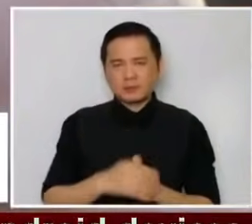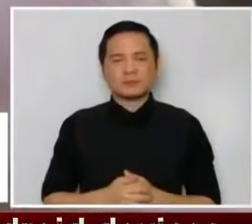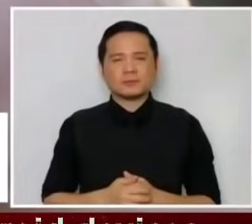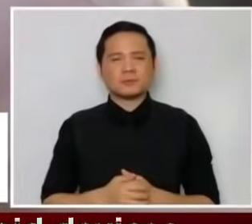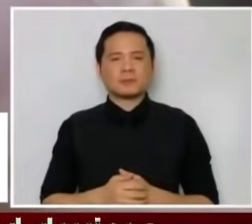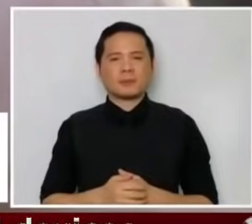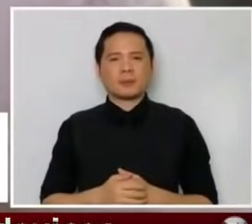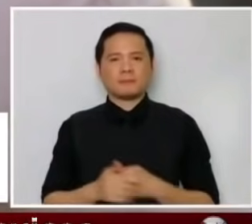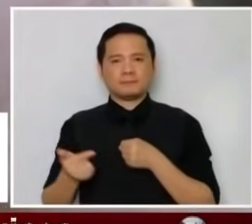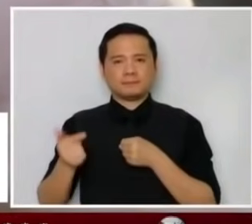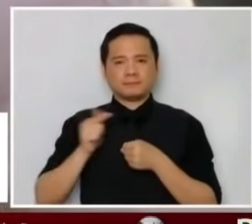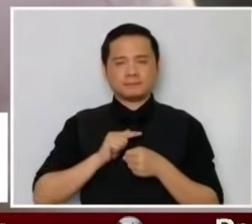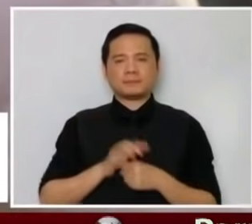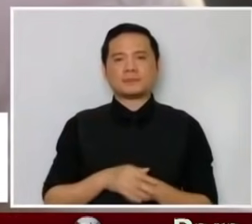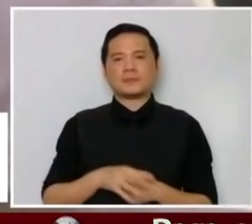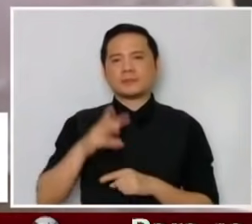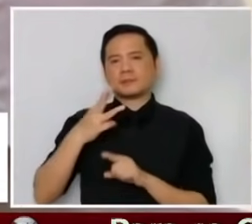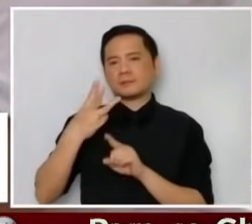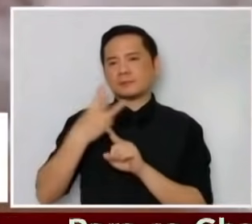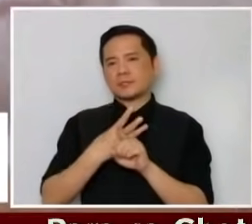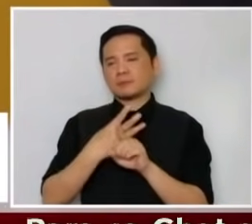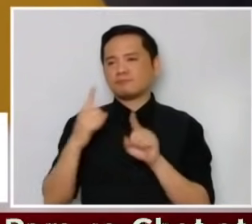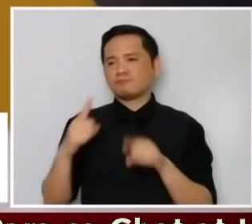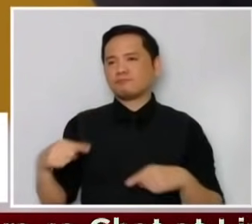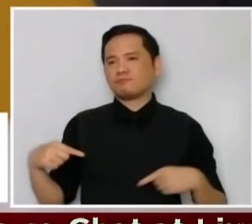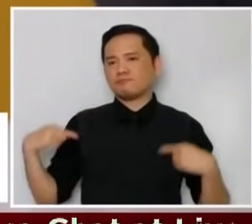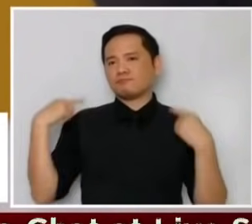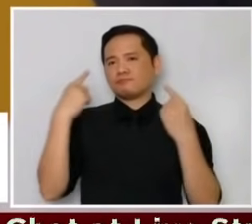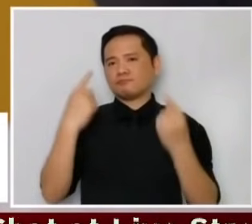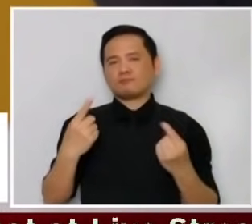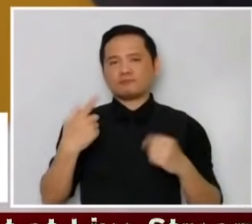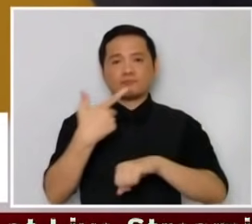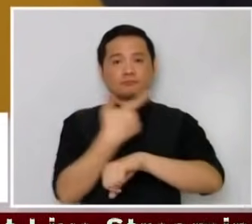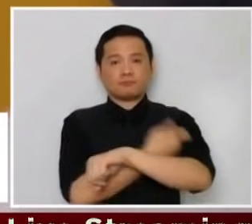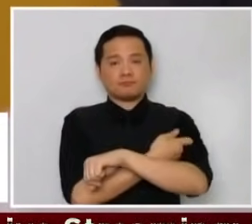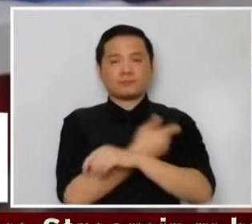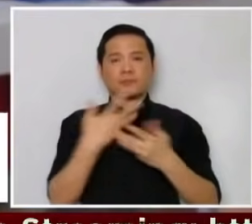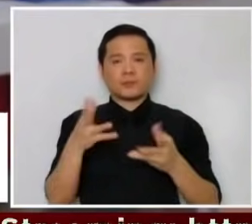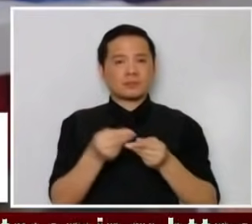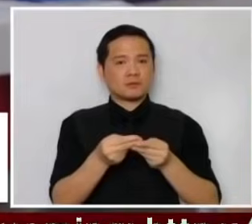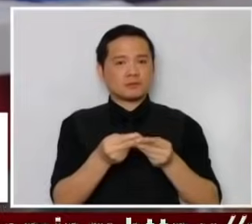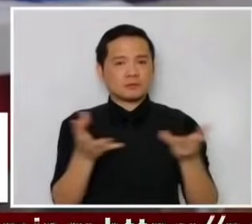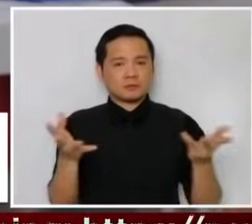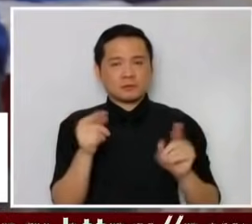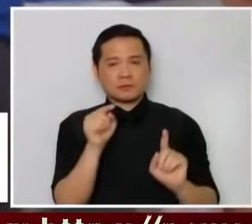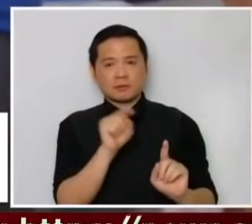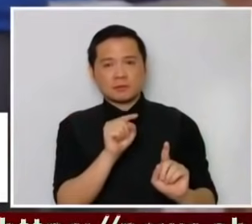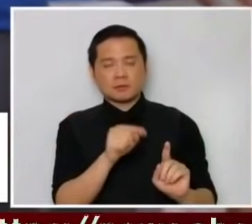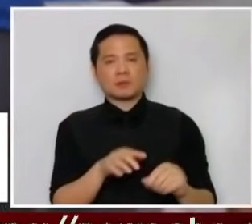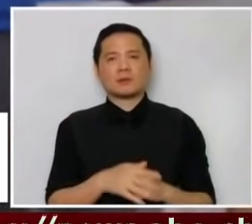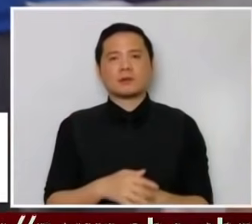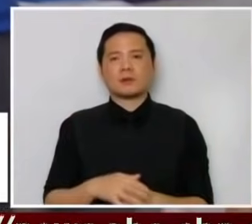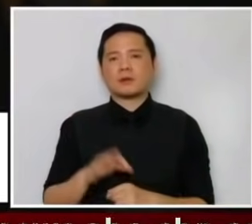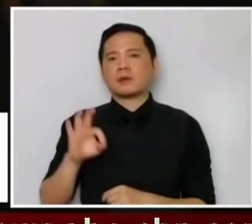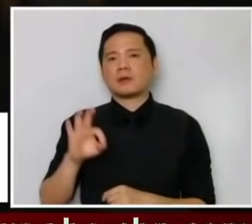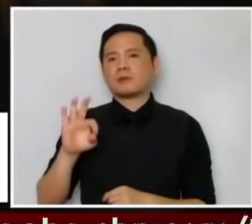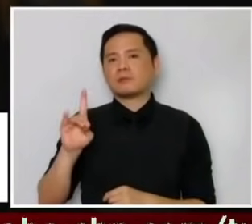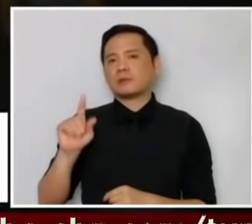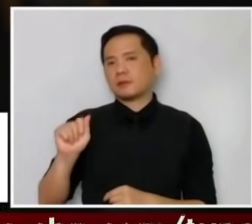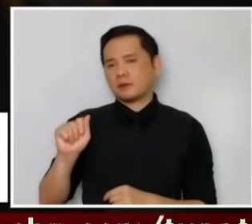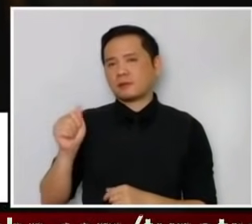Samantala, 6 na buwan mula ng unang mamahagi ng bakuna kontra COVID ang pamahalaan. Sinabi ng Food and Drug Administration